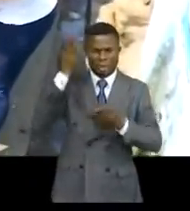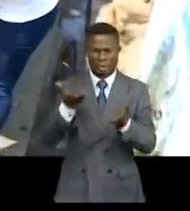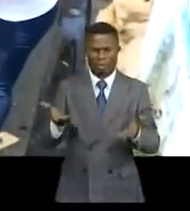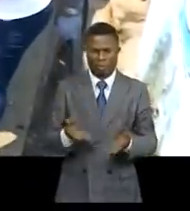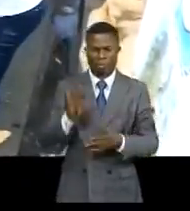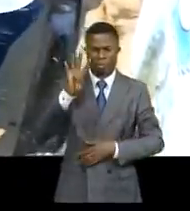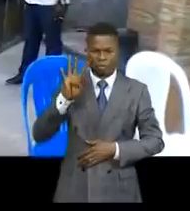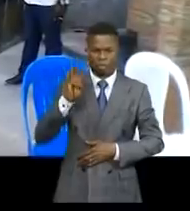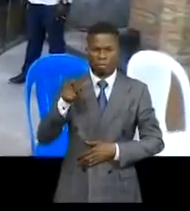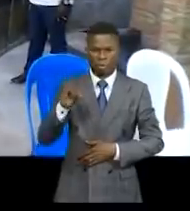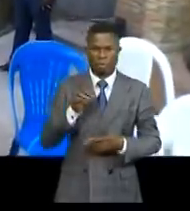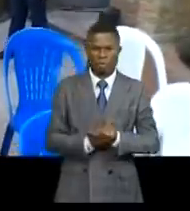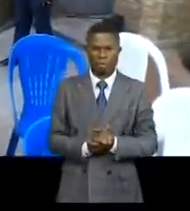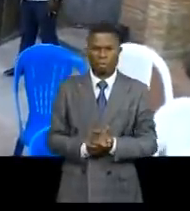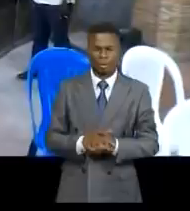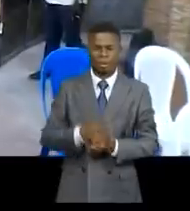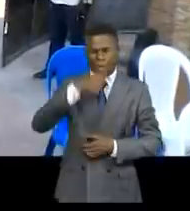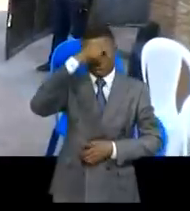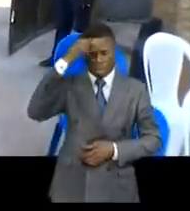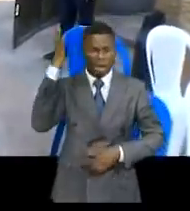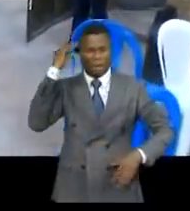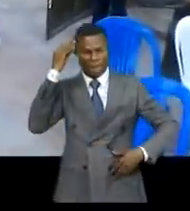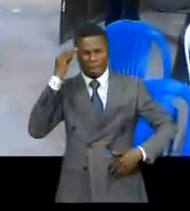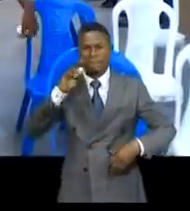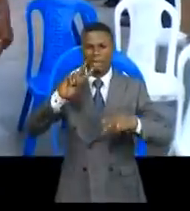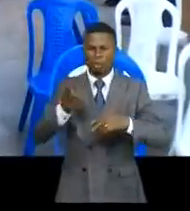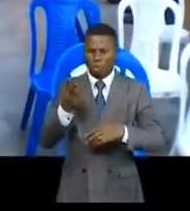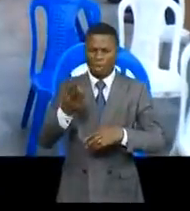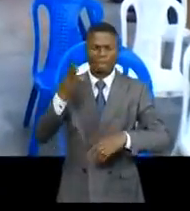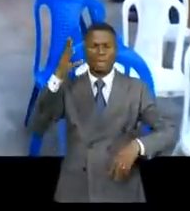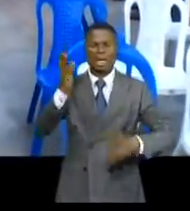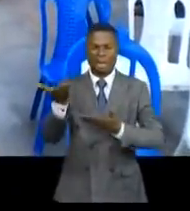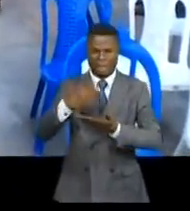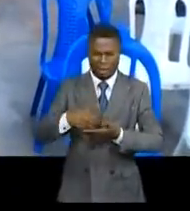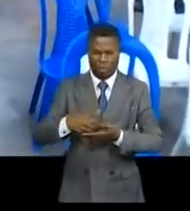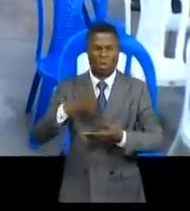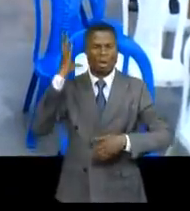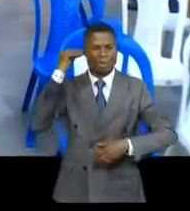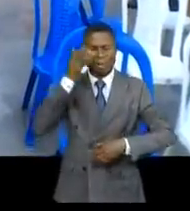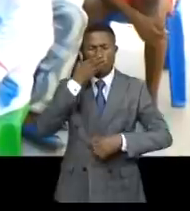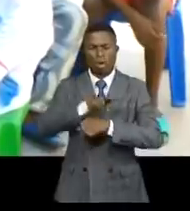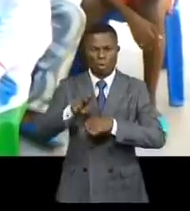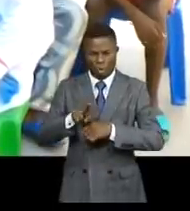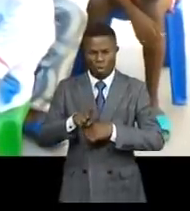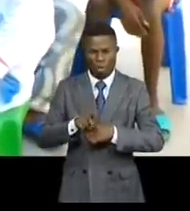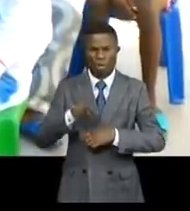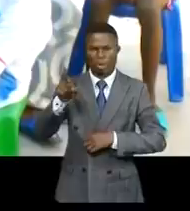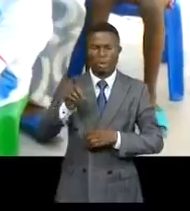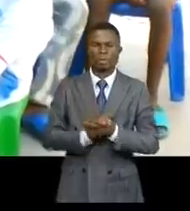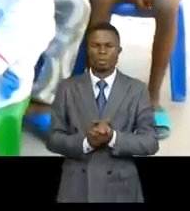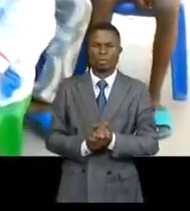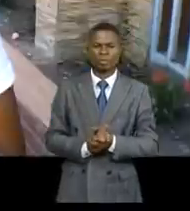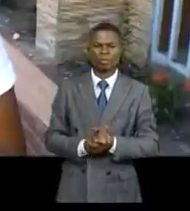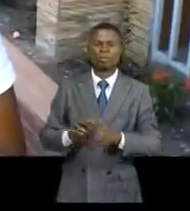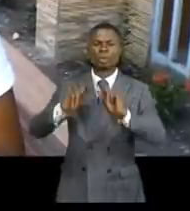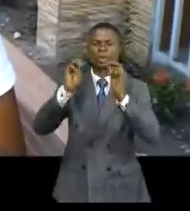toute particulière, la crise sanitaire avec la troisième vague de la Covid-19, les variants Delta, les couches